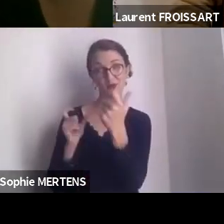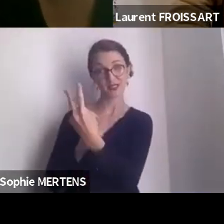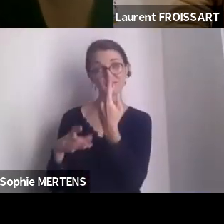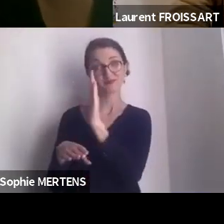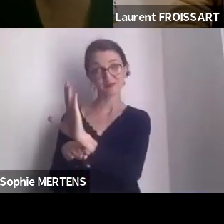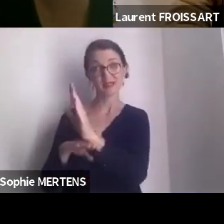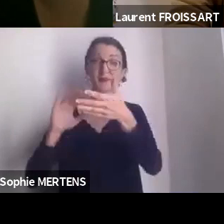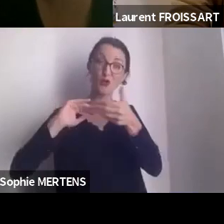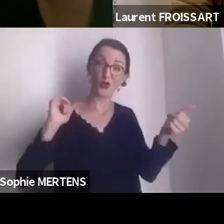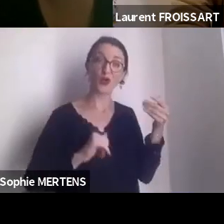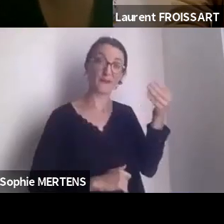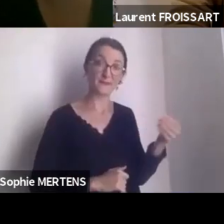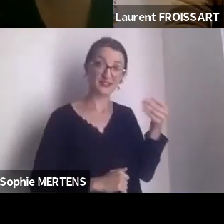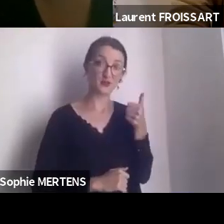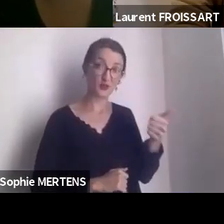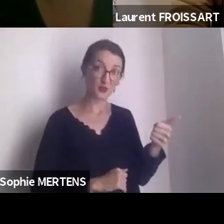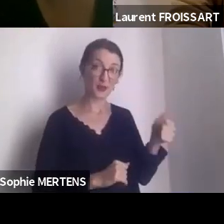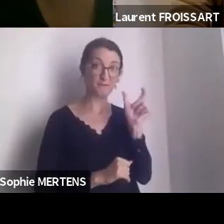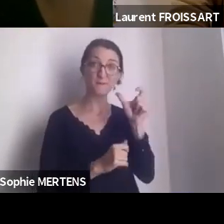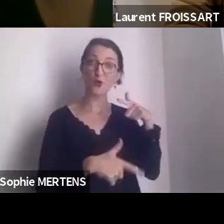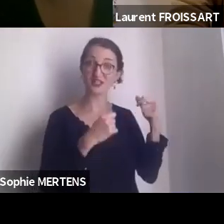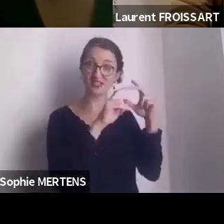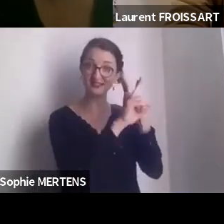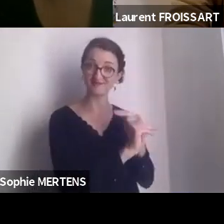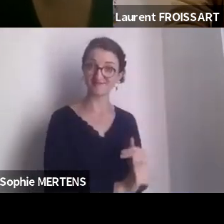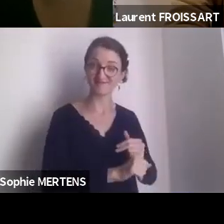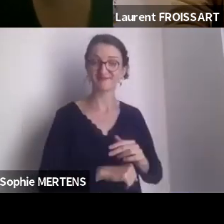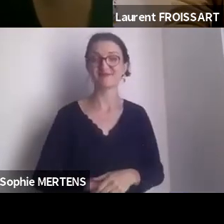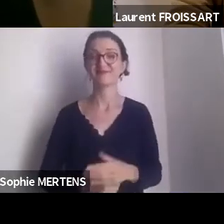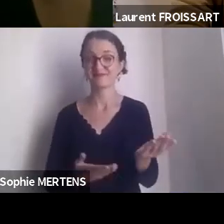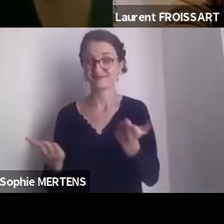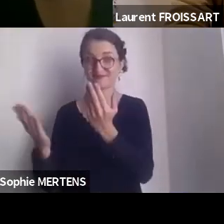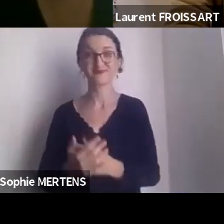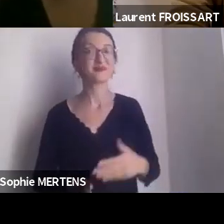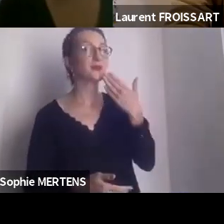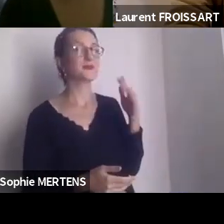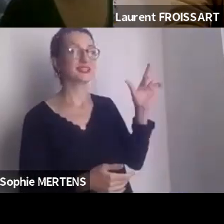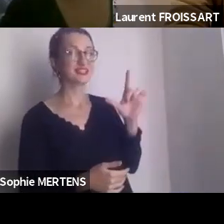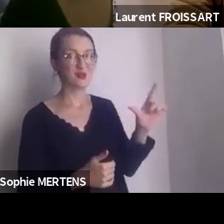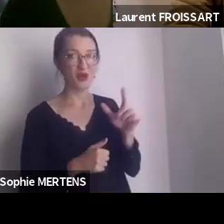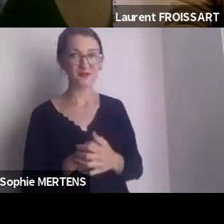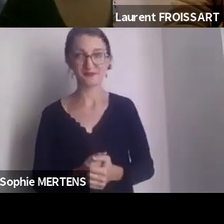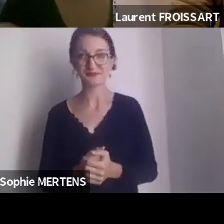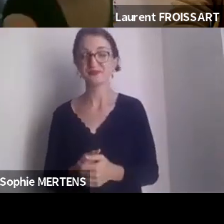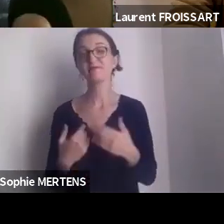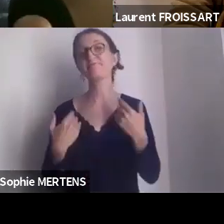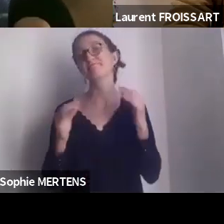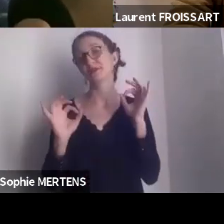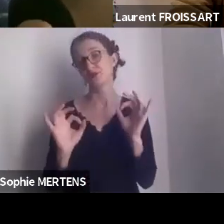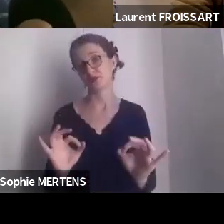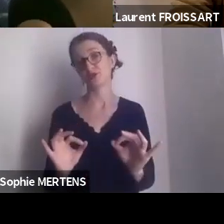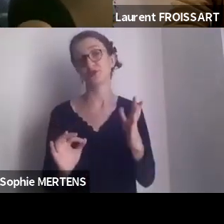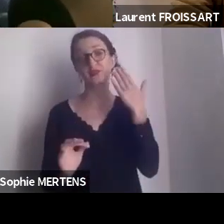la définition de l'agilité. Alors, voilà, je vous laisse la parole. Merci, Laura. En effet, aujourd'hui, il y a à peu